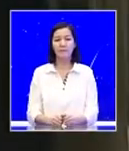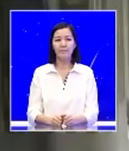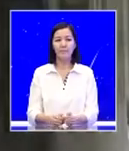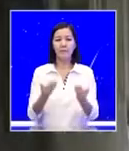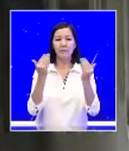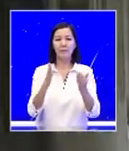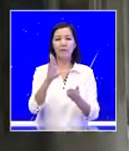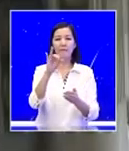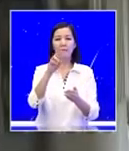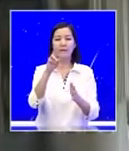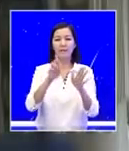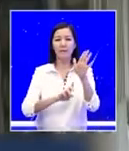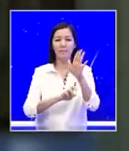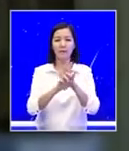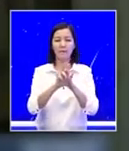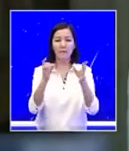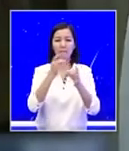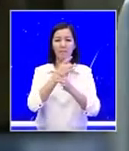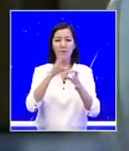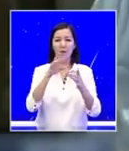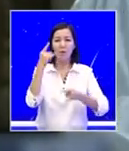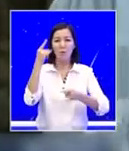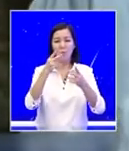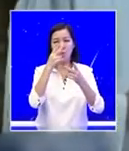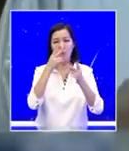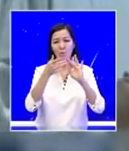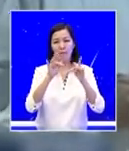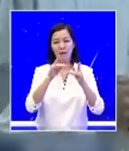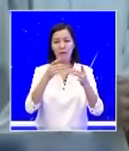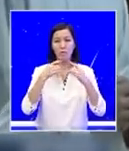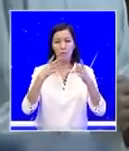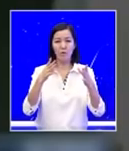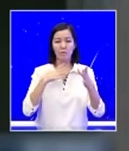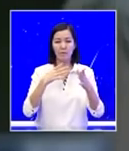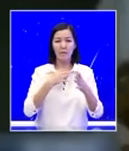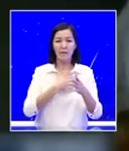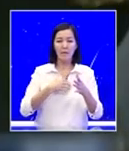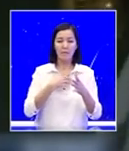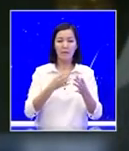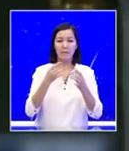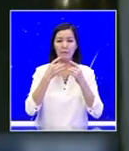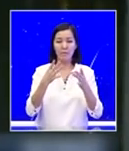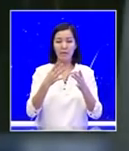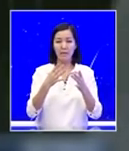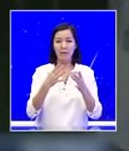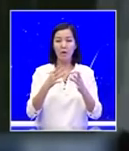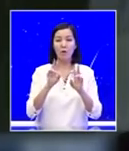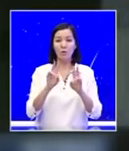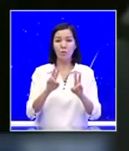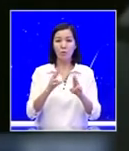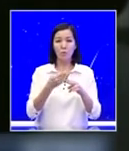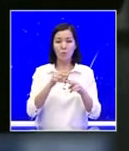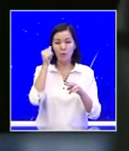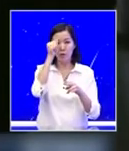Биыл Ватикан католиктері Пасха мирамын онлайн тойлап жатыр. Бұл олар үшін ең маңызды мереке болып саналады. Алайда осы